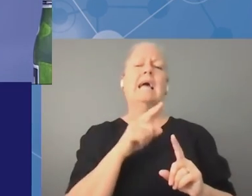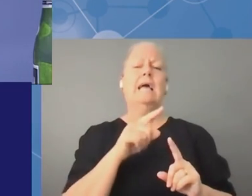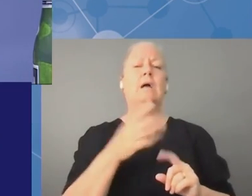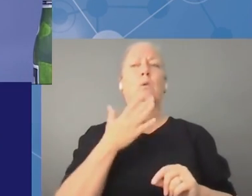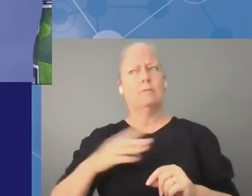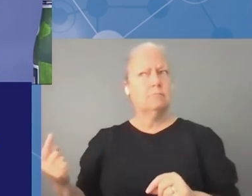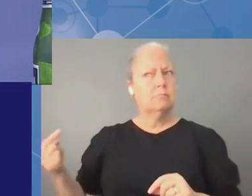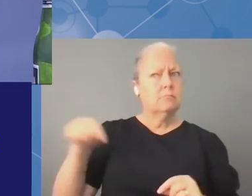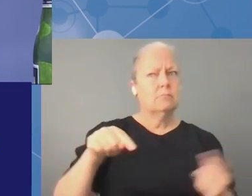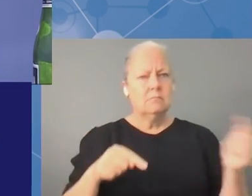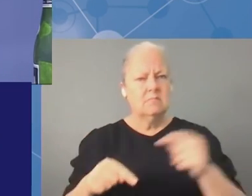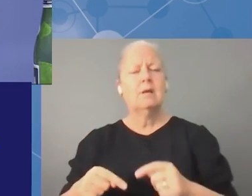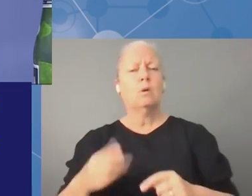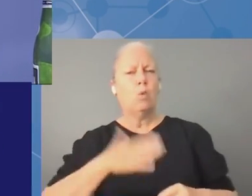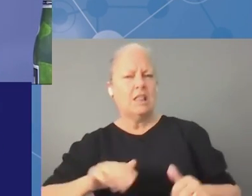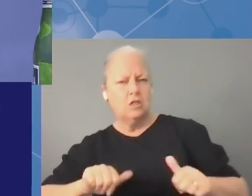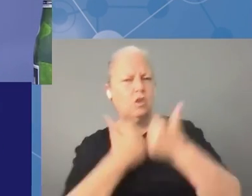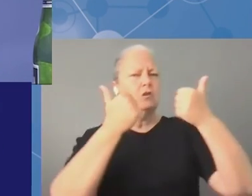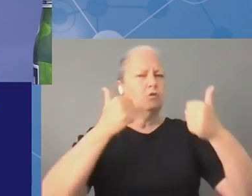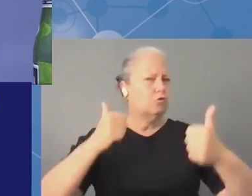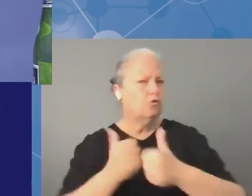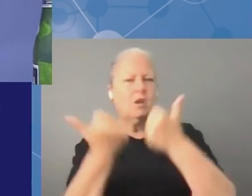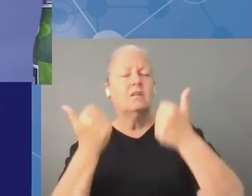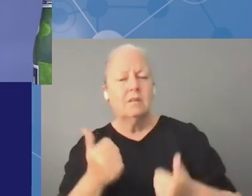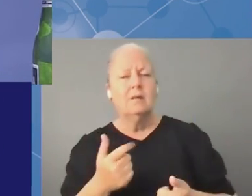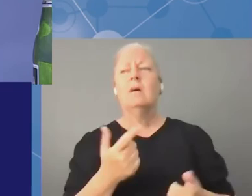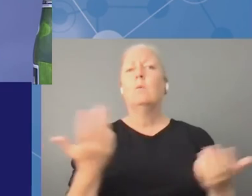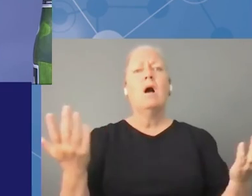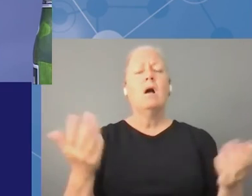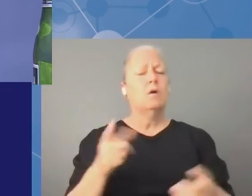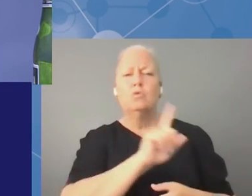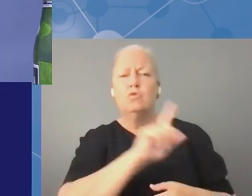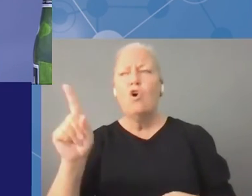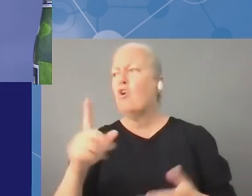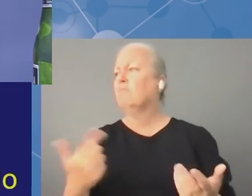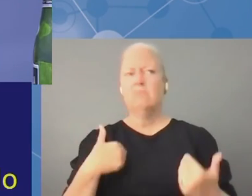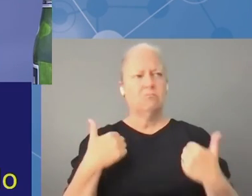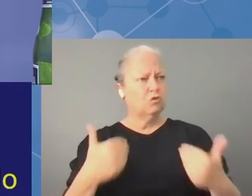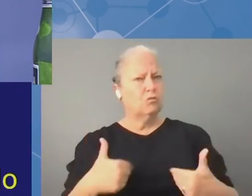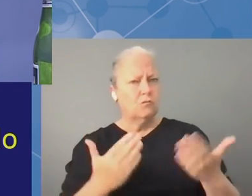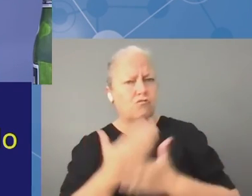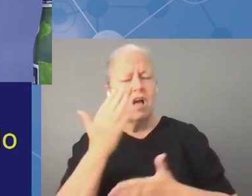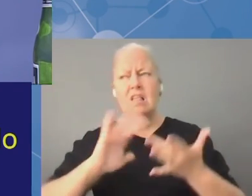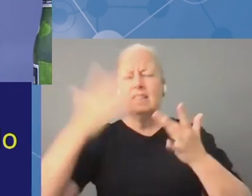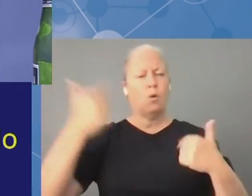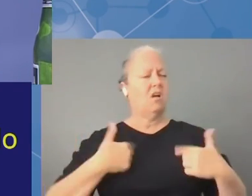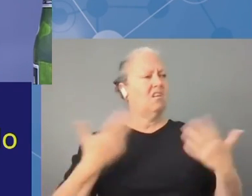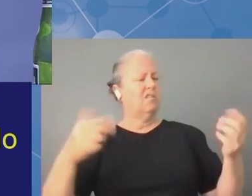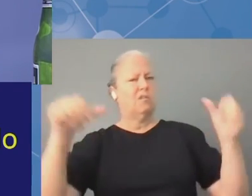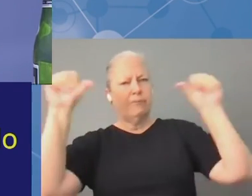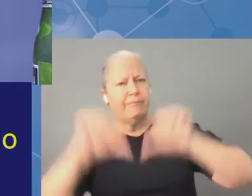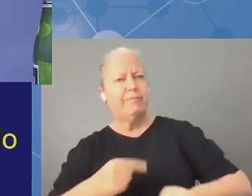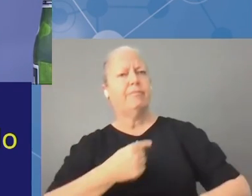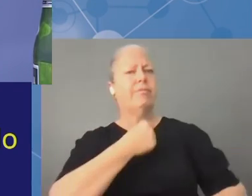не приезжаем на цифровой саммит, чтобы просто льстить друг друга и